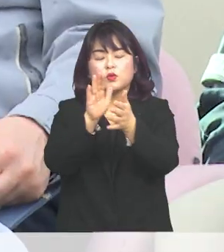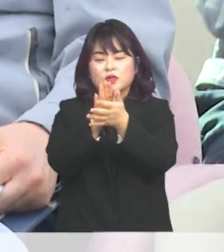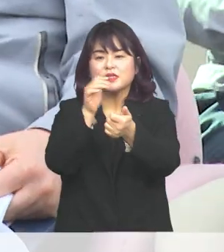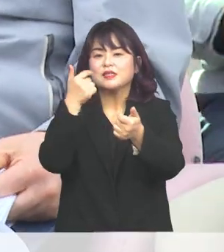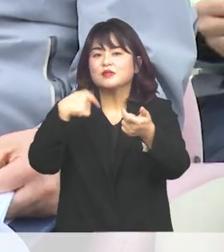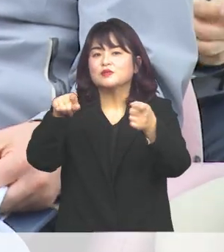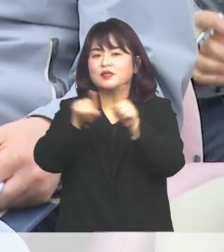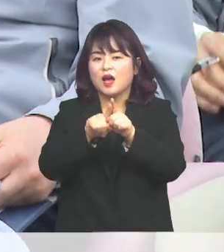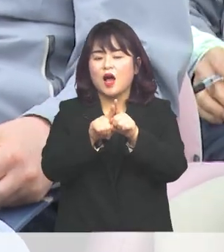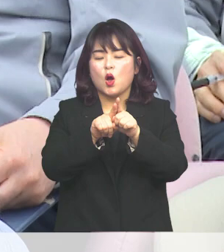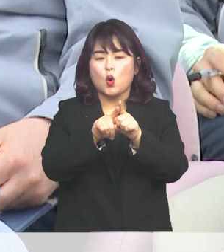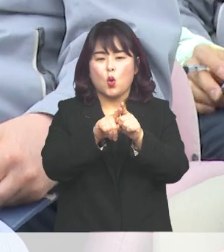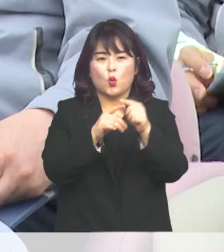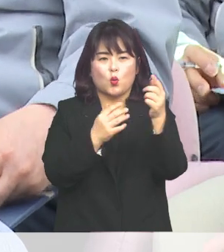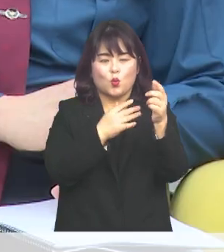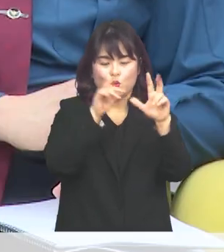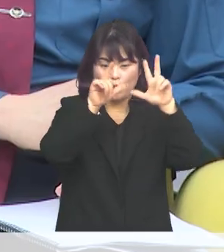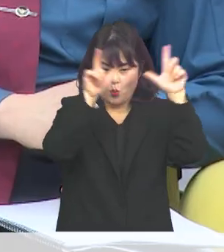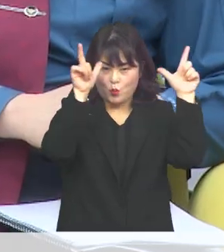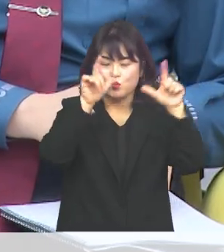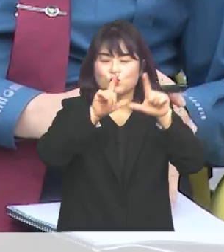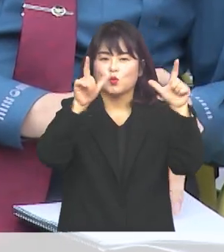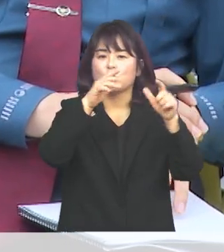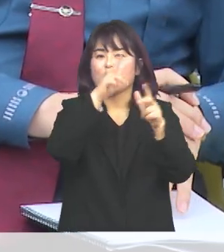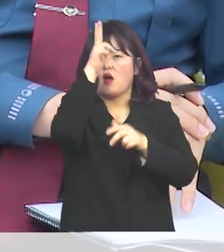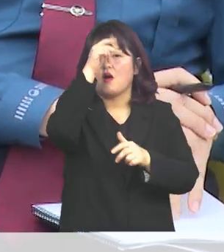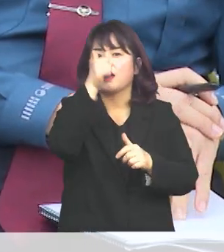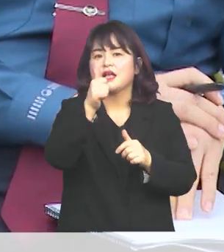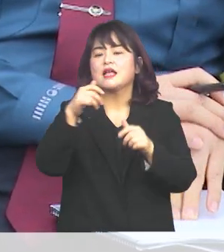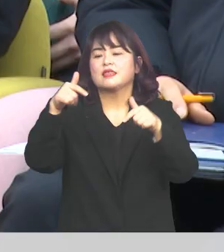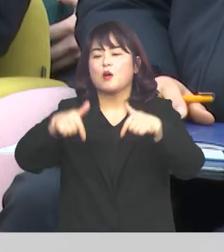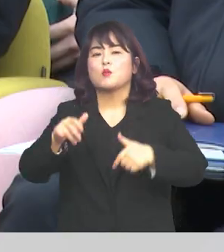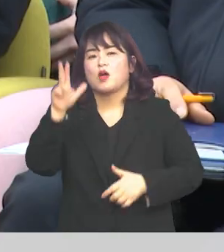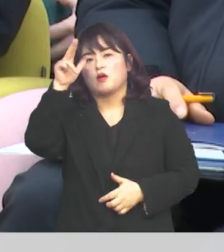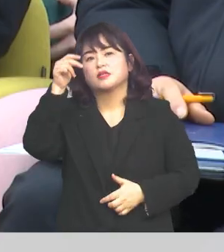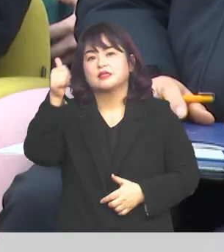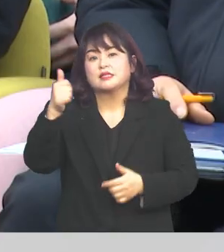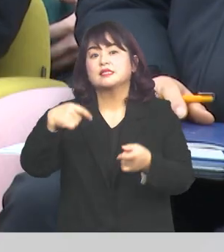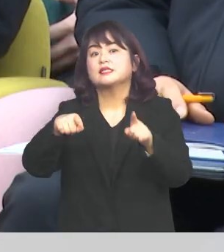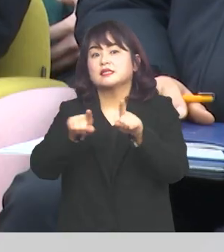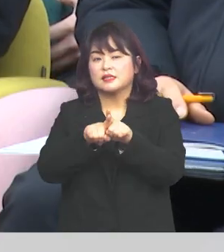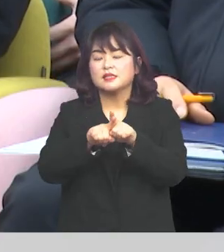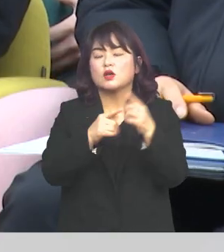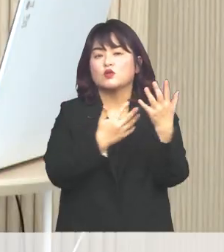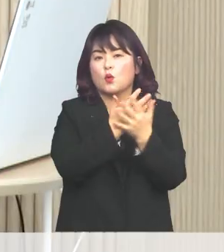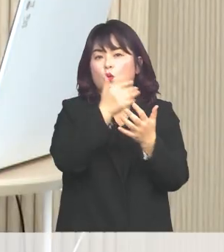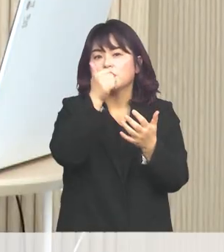교육장, 김종길 용인동부경찰서장, 김병록 용인서부경찰서장,